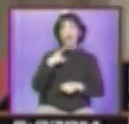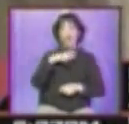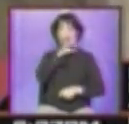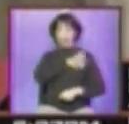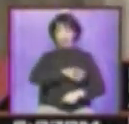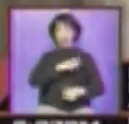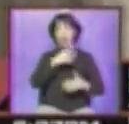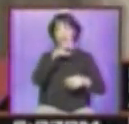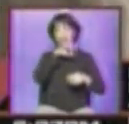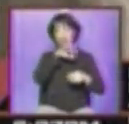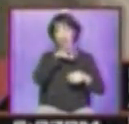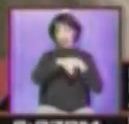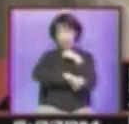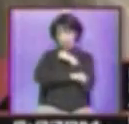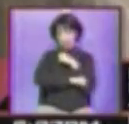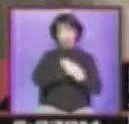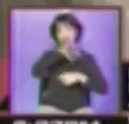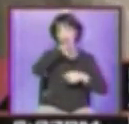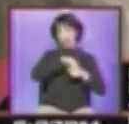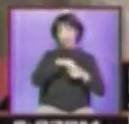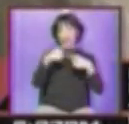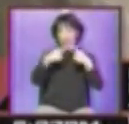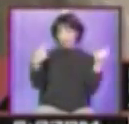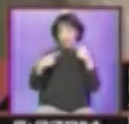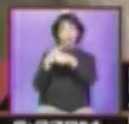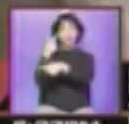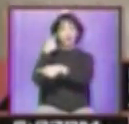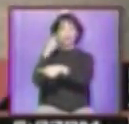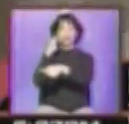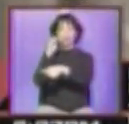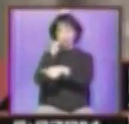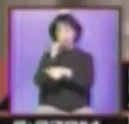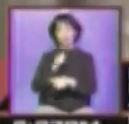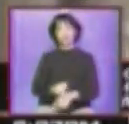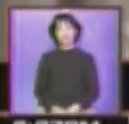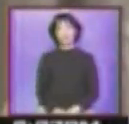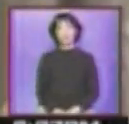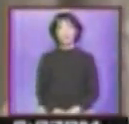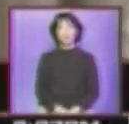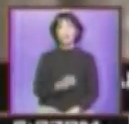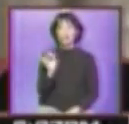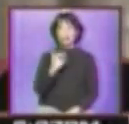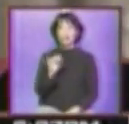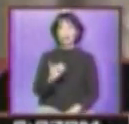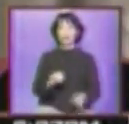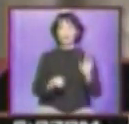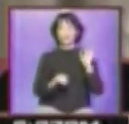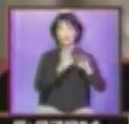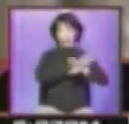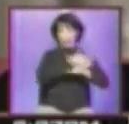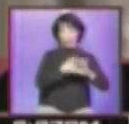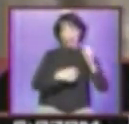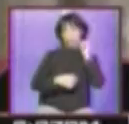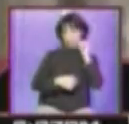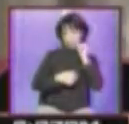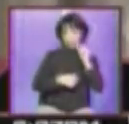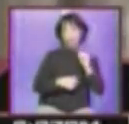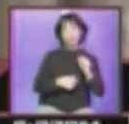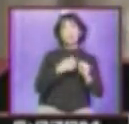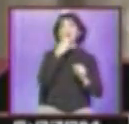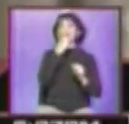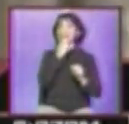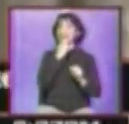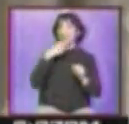saan nakalaban ni FPJ si Arroyo. Tulad ng sinabi ni Mary Grace, it's worth waiting for